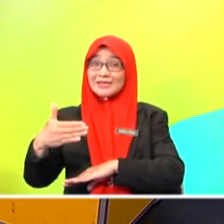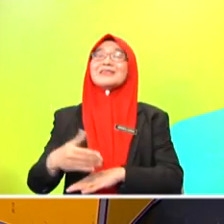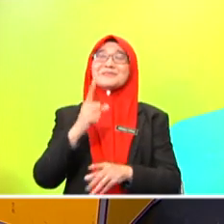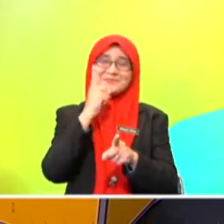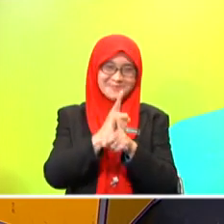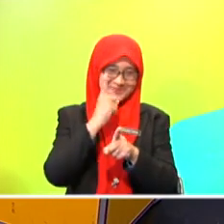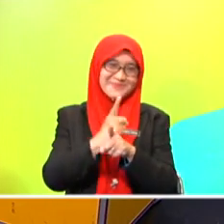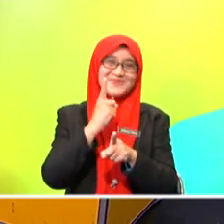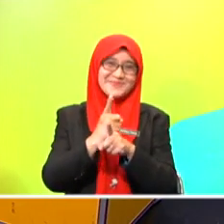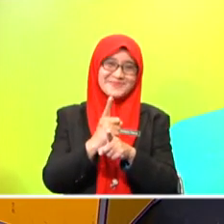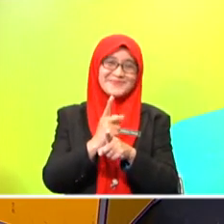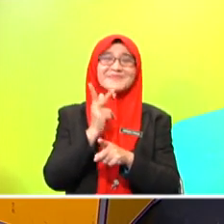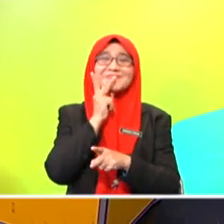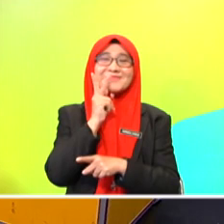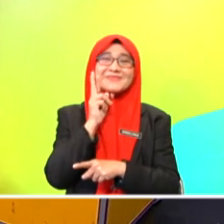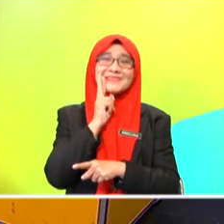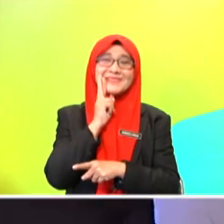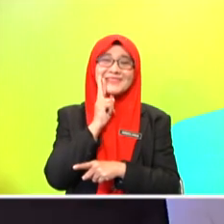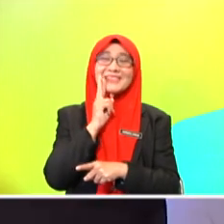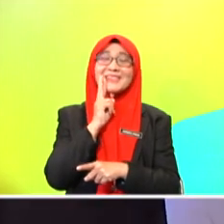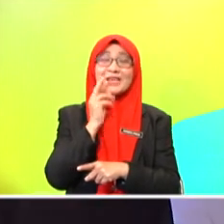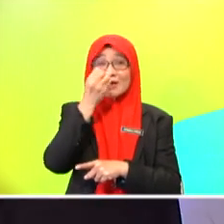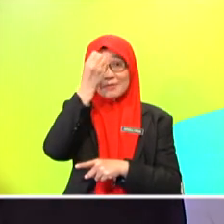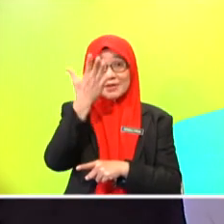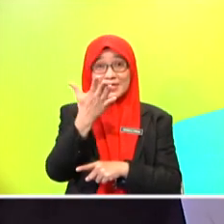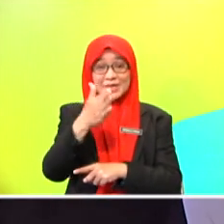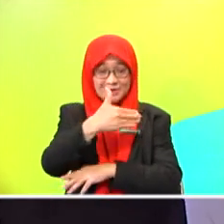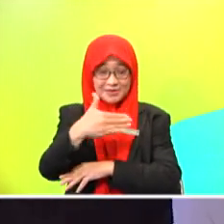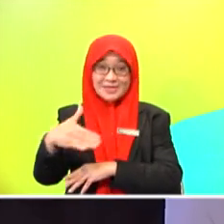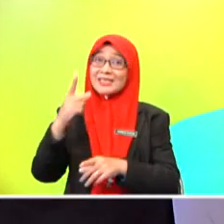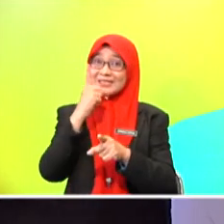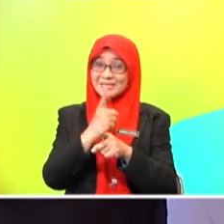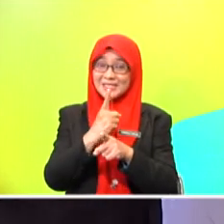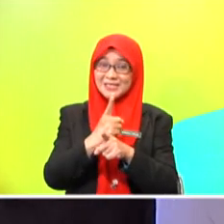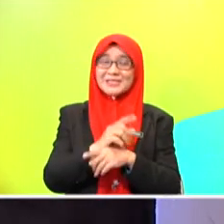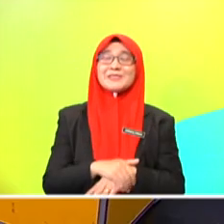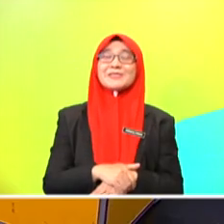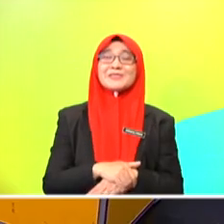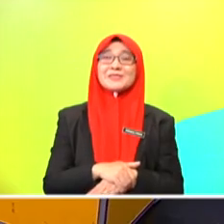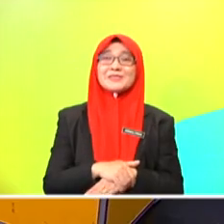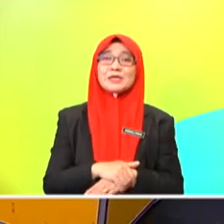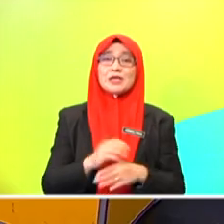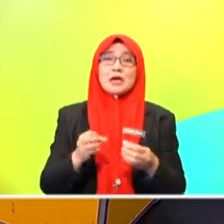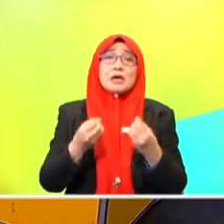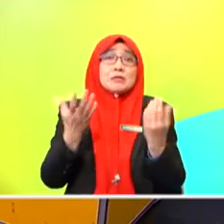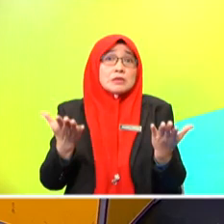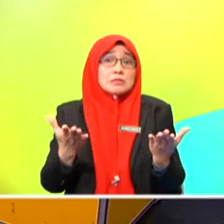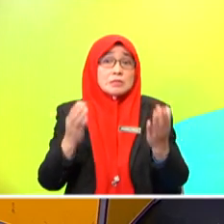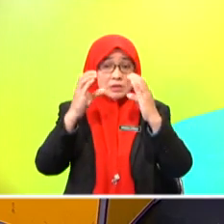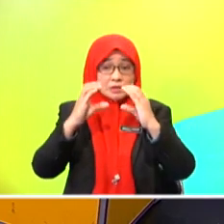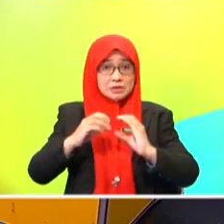Ikan. Betul, Ria. Ikan. Murid-murid teka apa? Sama dengan Kak Ria tak? Ya, sama, Ria. Jadi, bagaimana cara